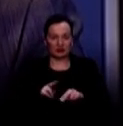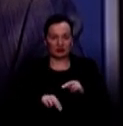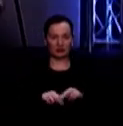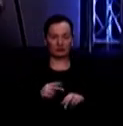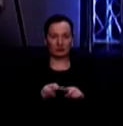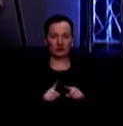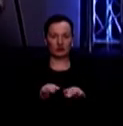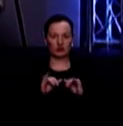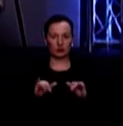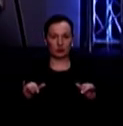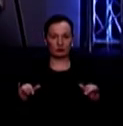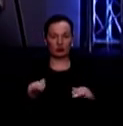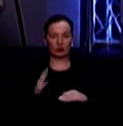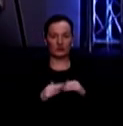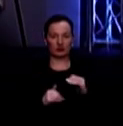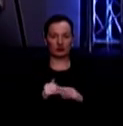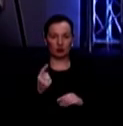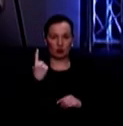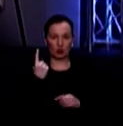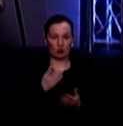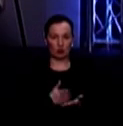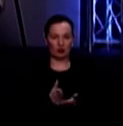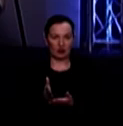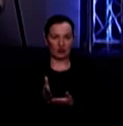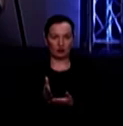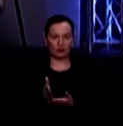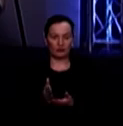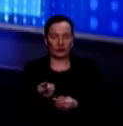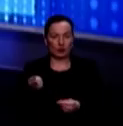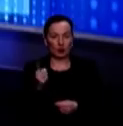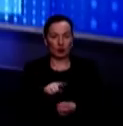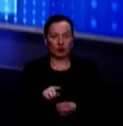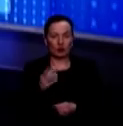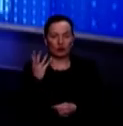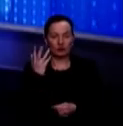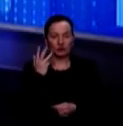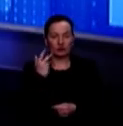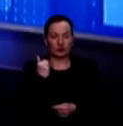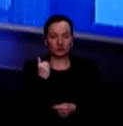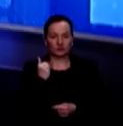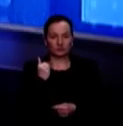розвиток практично одного напрямку. Тому, коли